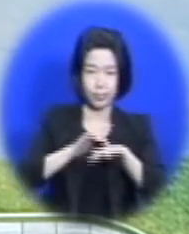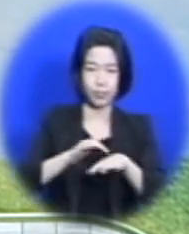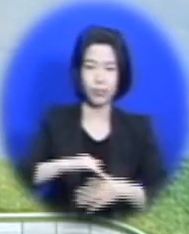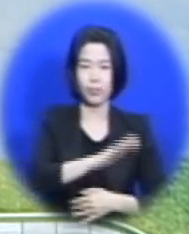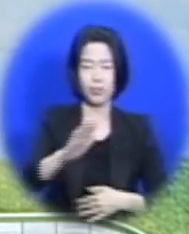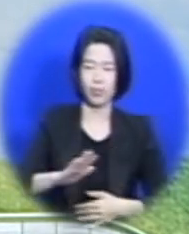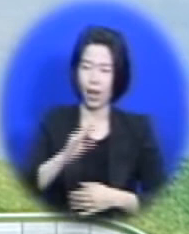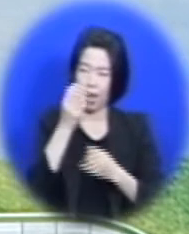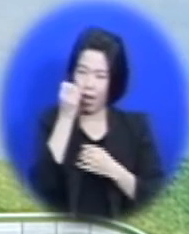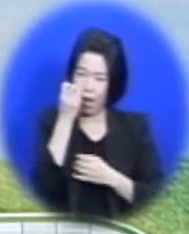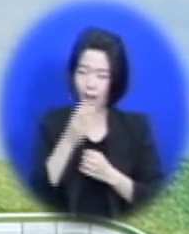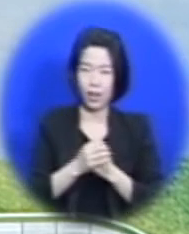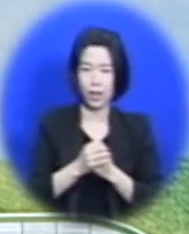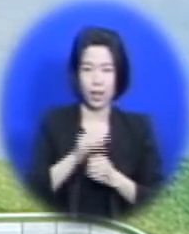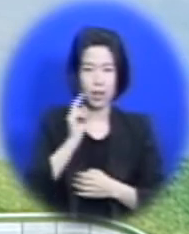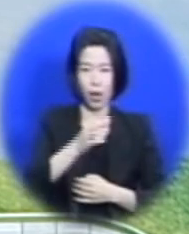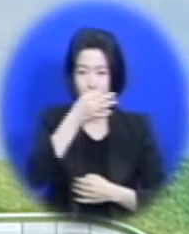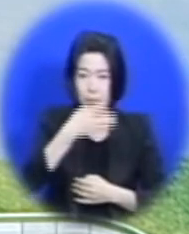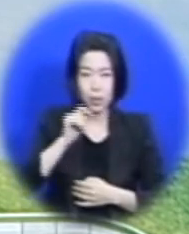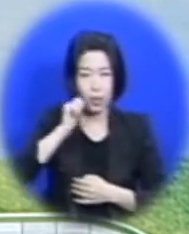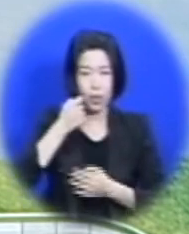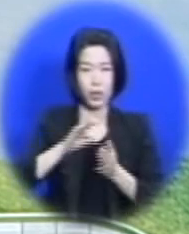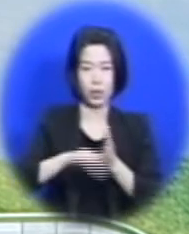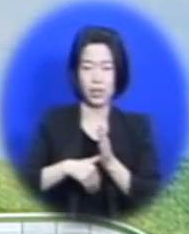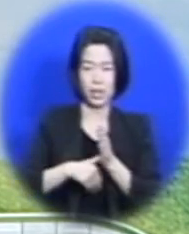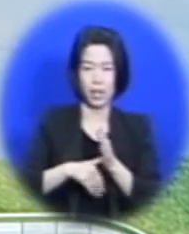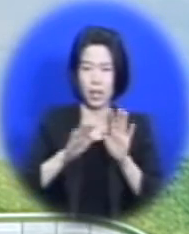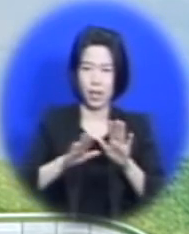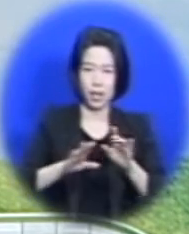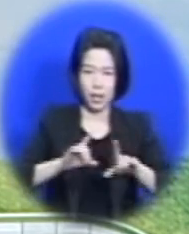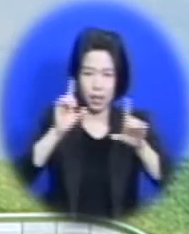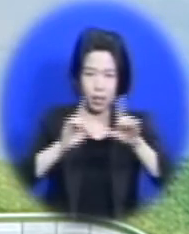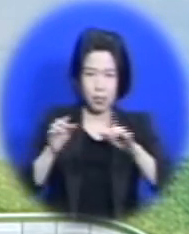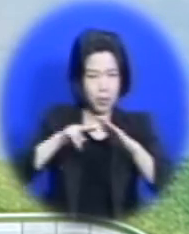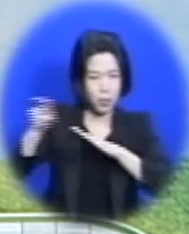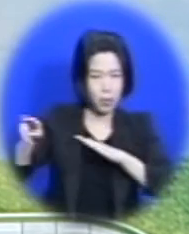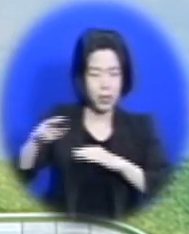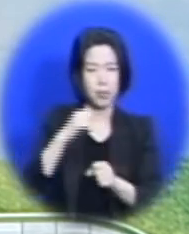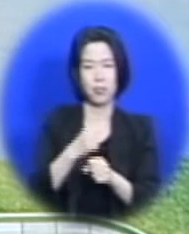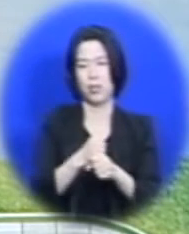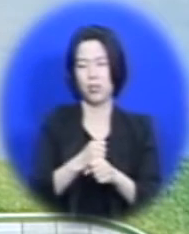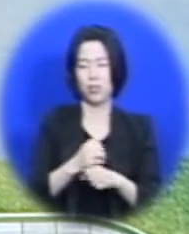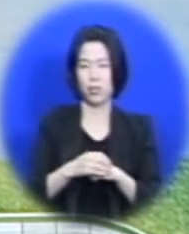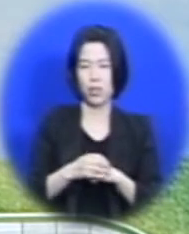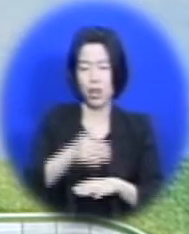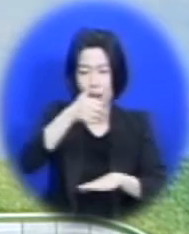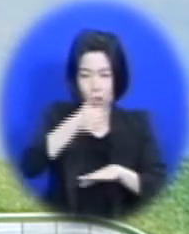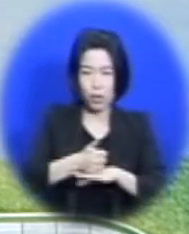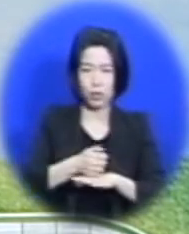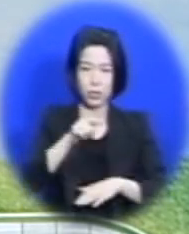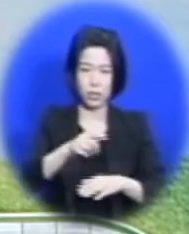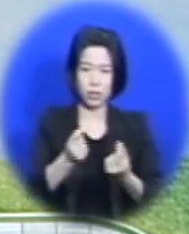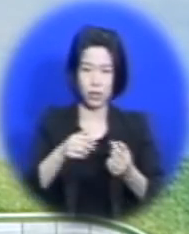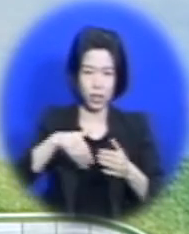우리를 교묘하게 너무 힘들고 어려울 때 그만 현실을 도피를 하게 만들어버립니다. 결국은 그렇게